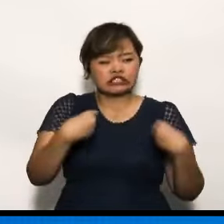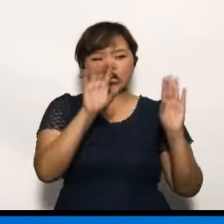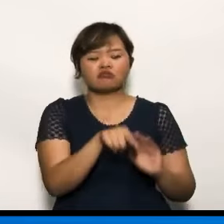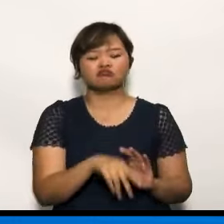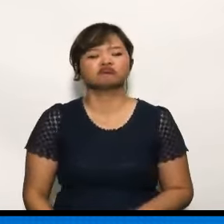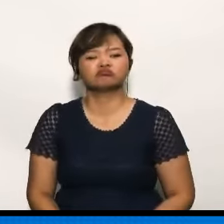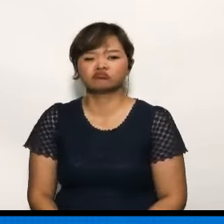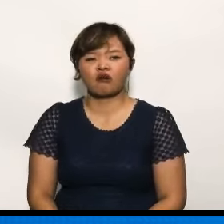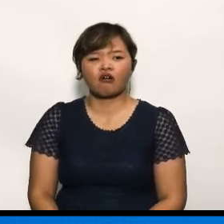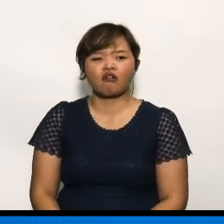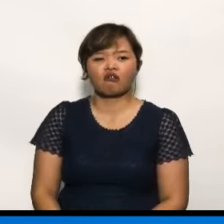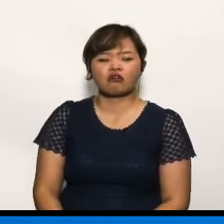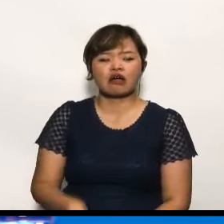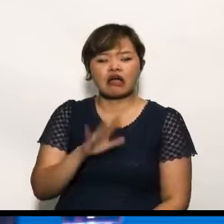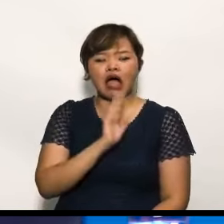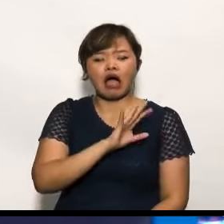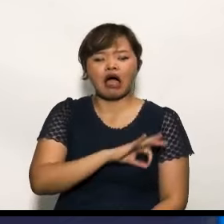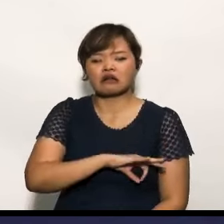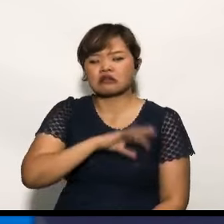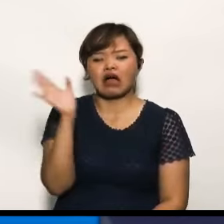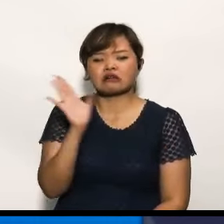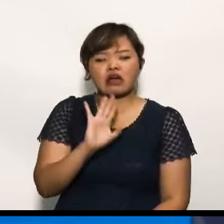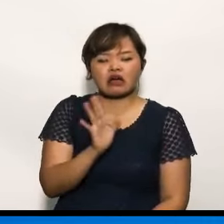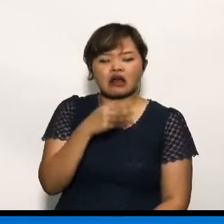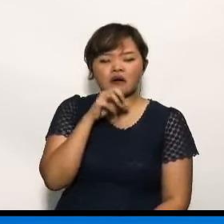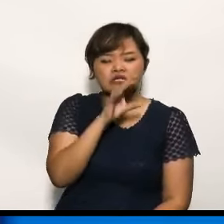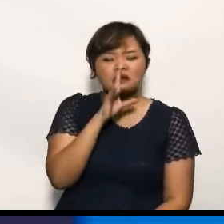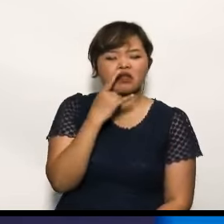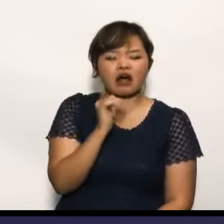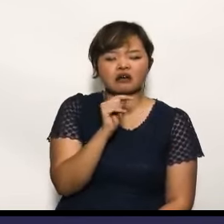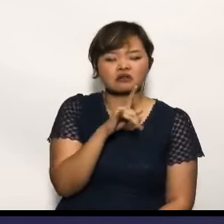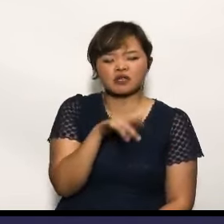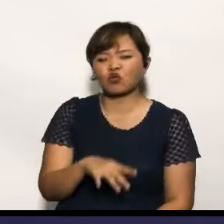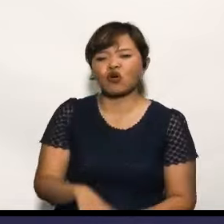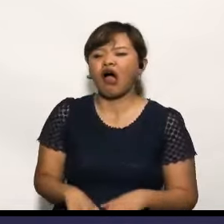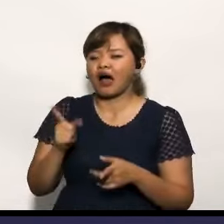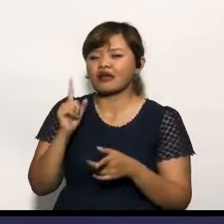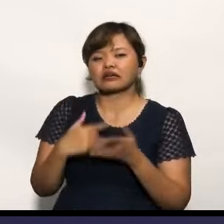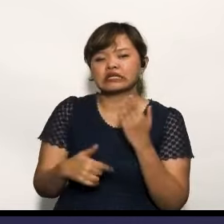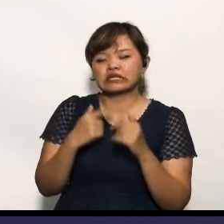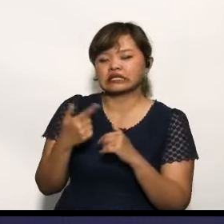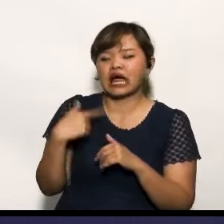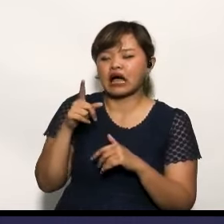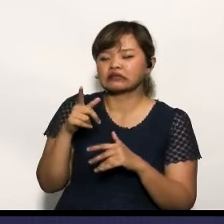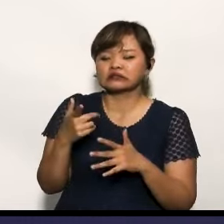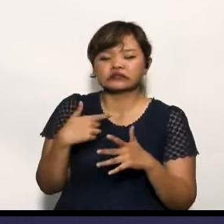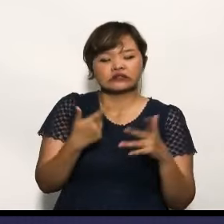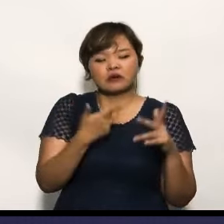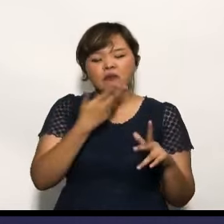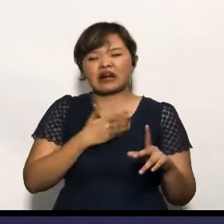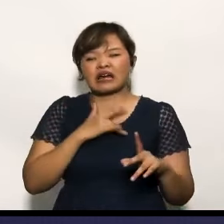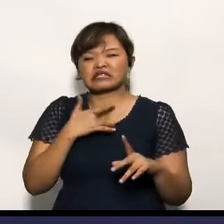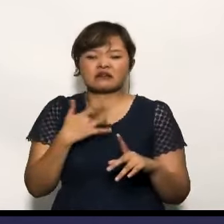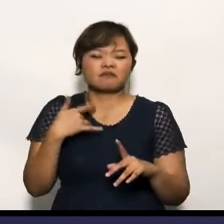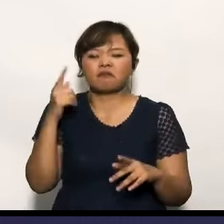Terserah dia. Gak ada yang bisa ngomongin. Sampai dia loncat pun kita gak bisa ngomongin. Dia ngerasa dirinya